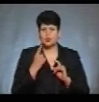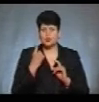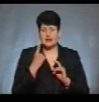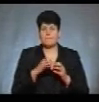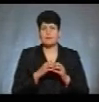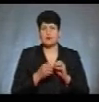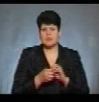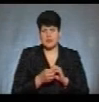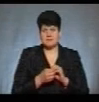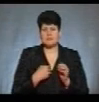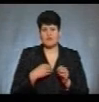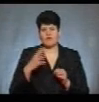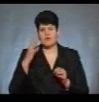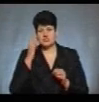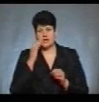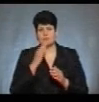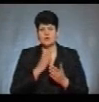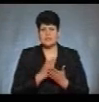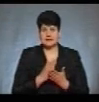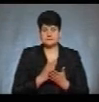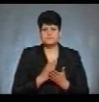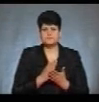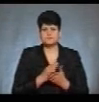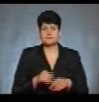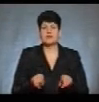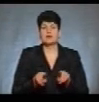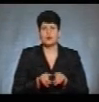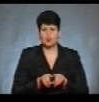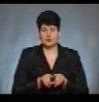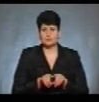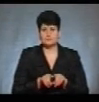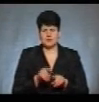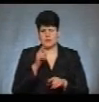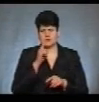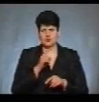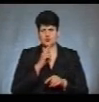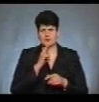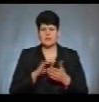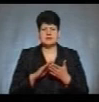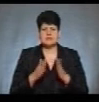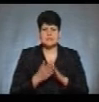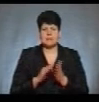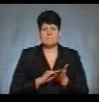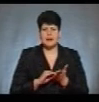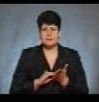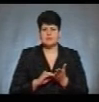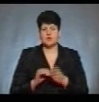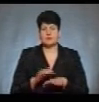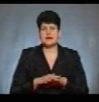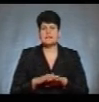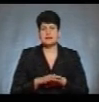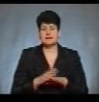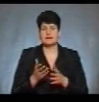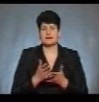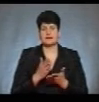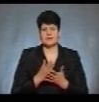проблем, ми вважаємо, є також незрозуміла ситуація з переписом населення, яке